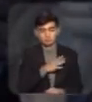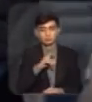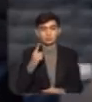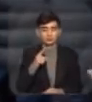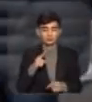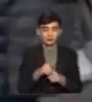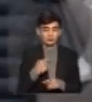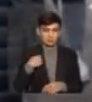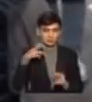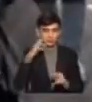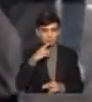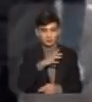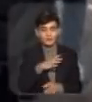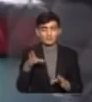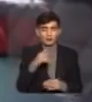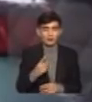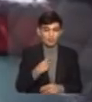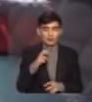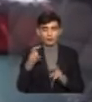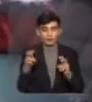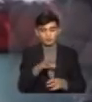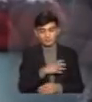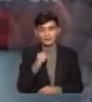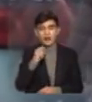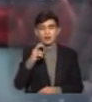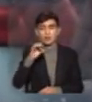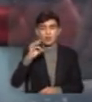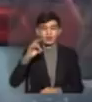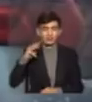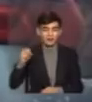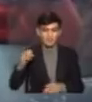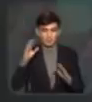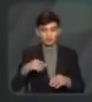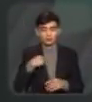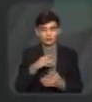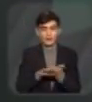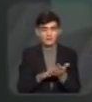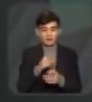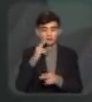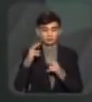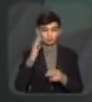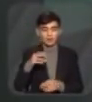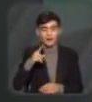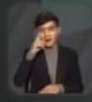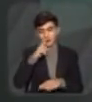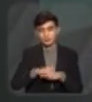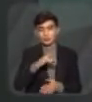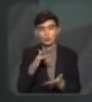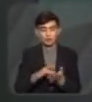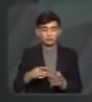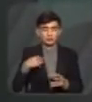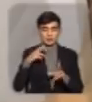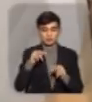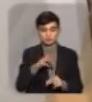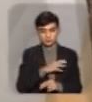талай табалдырықты тоздырдық деген тұрғындар енді қол жинап ағордаға арыз жазбақшы, ал қалалық әкімдік 5 күннің ішінде жарық беріледі деп уәде етіп